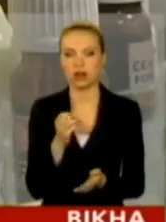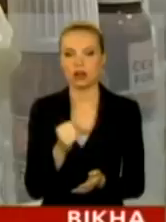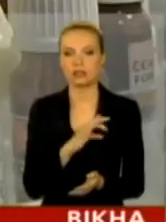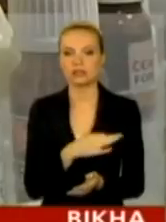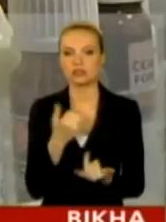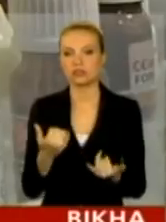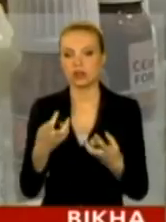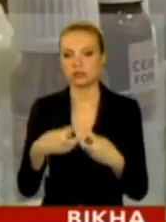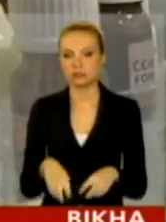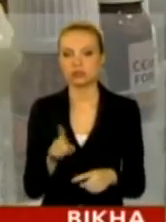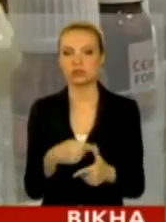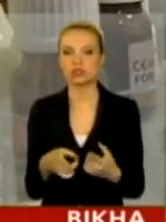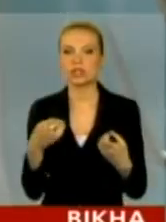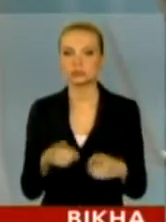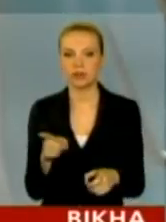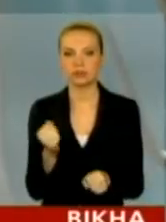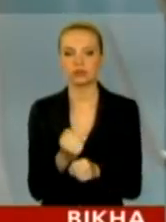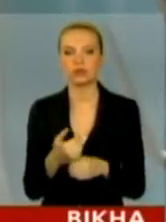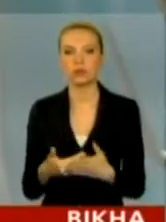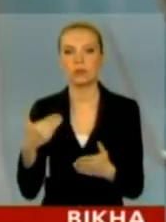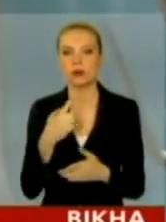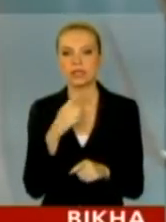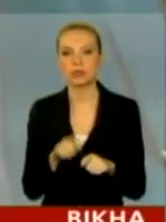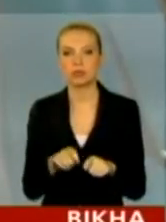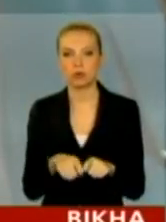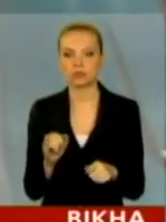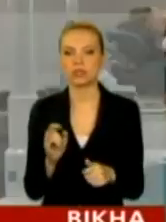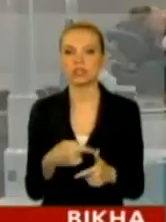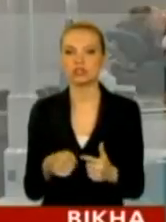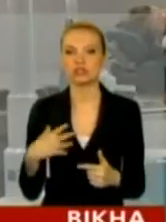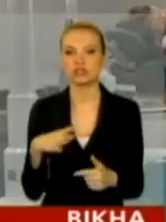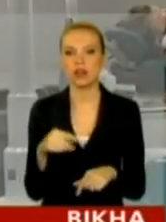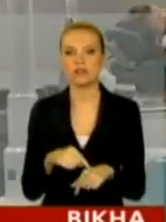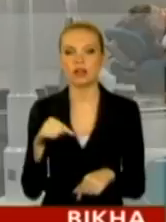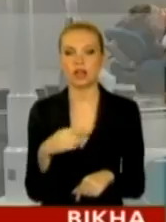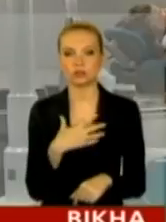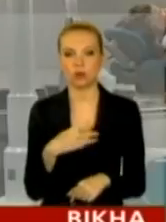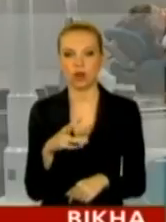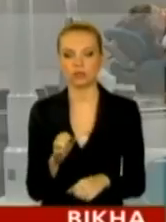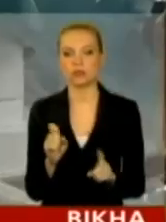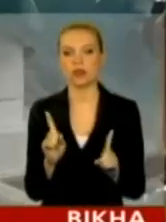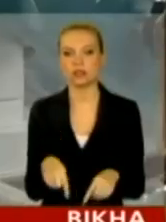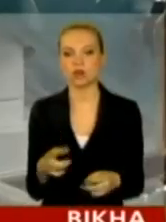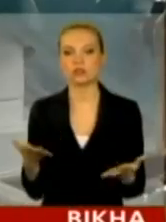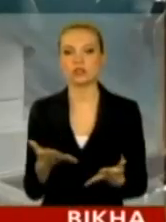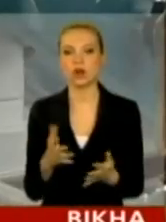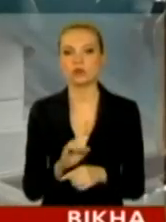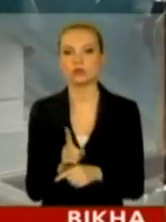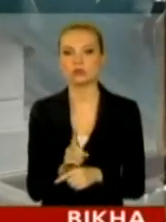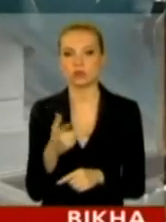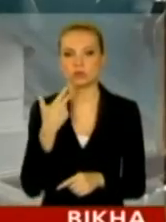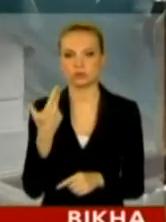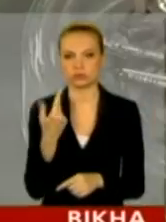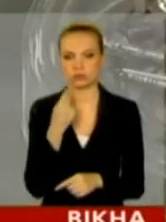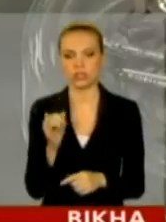Слідчі нині з'ясовують, чи насправді він зробив попередні проби препарату, чи чекав реакції організму, а також яку саме дозу анестезії